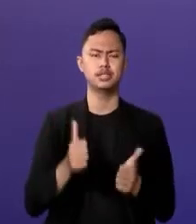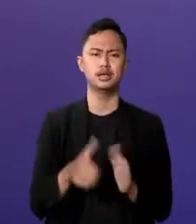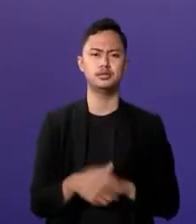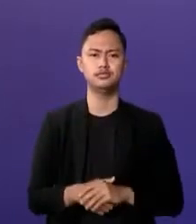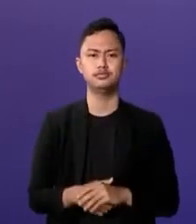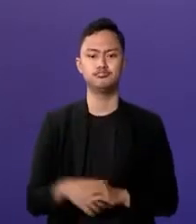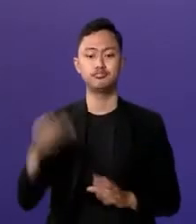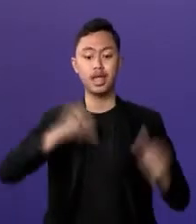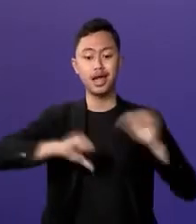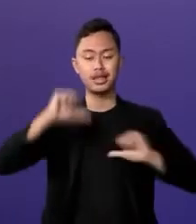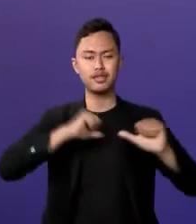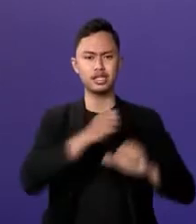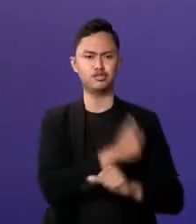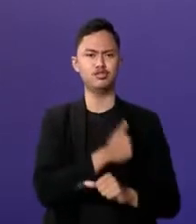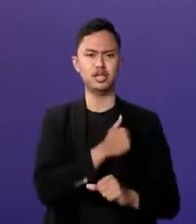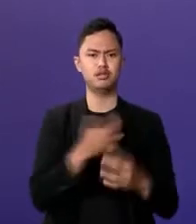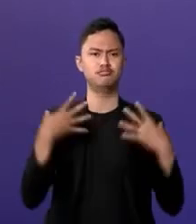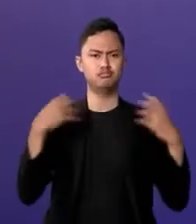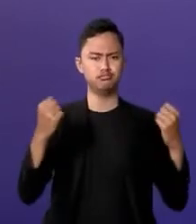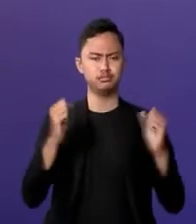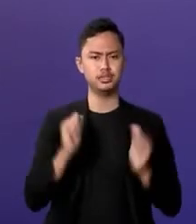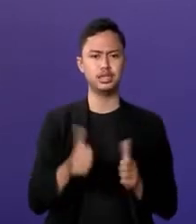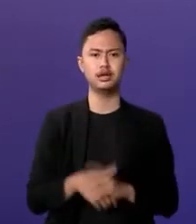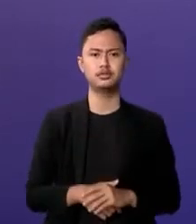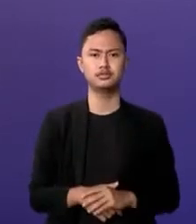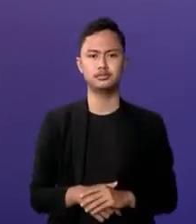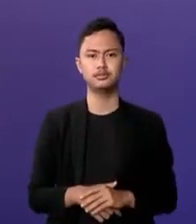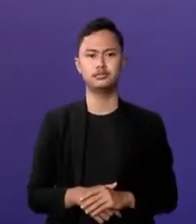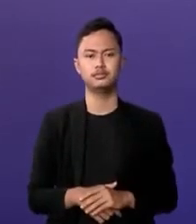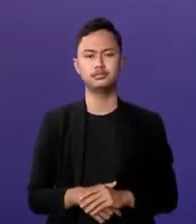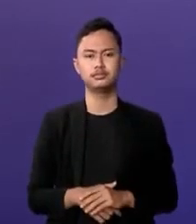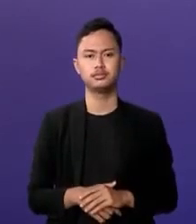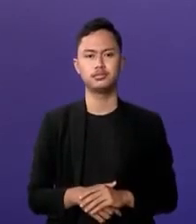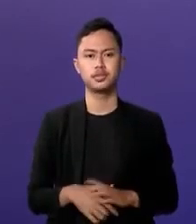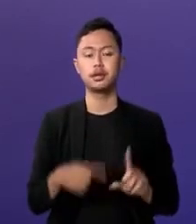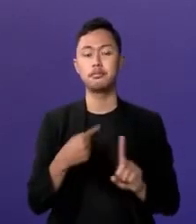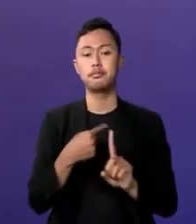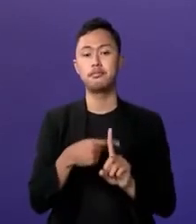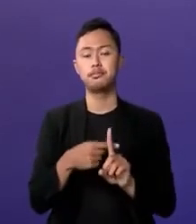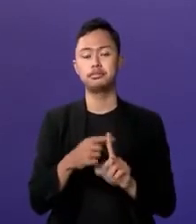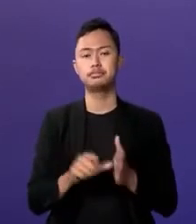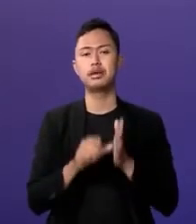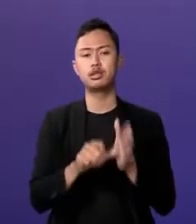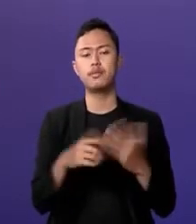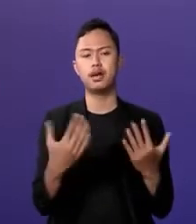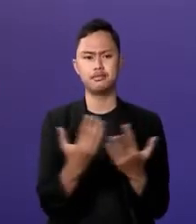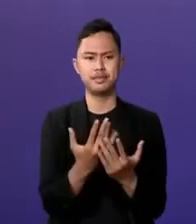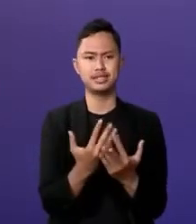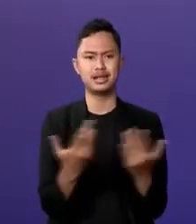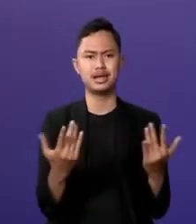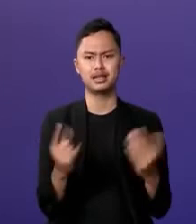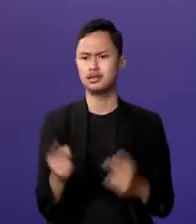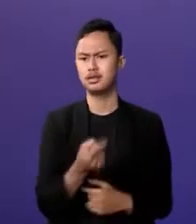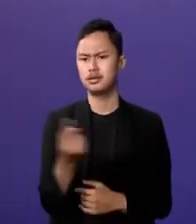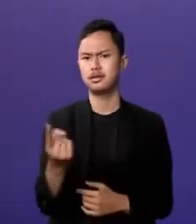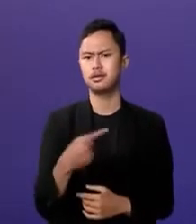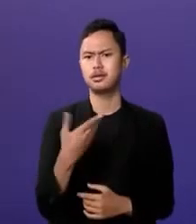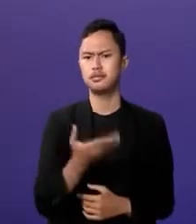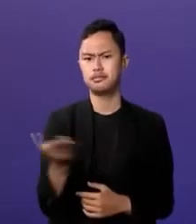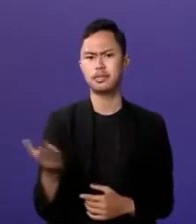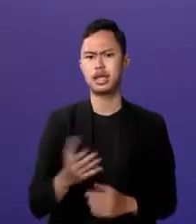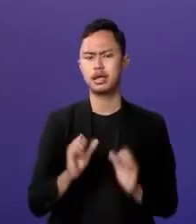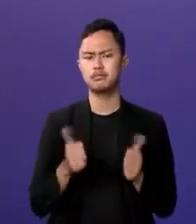memulihkan kegiatan sosial dan juga bisa membantu masyarakat kita sehingga mereka mampu